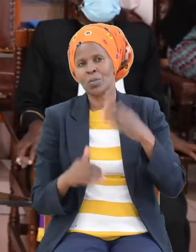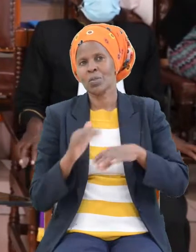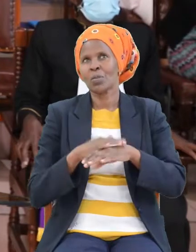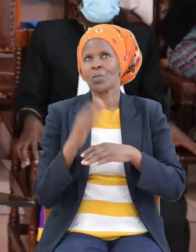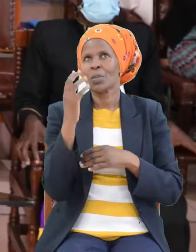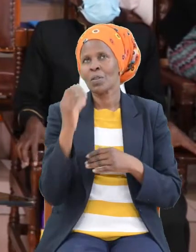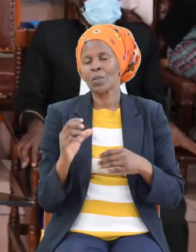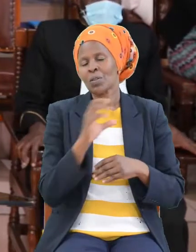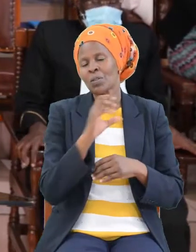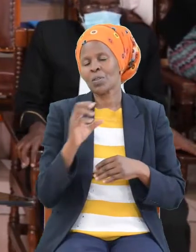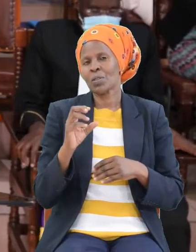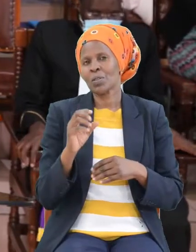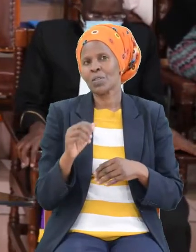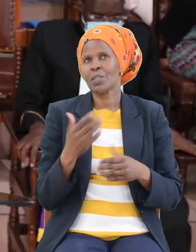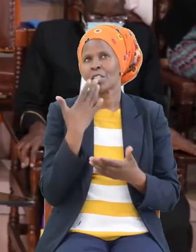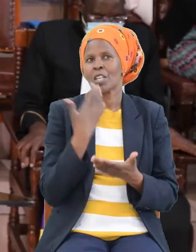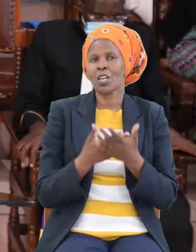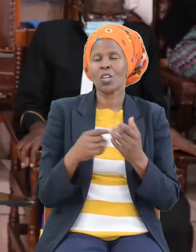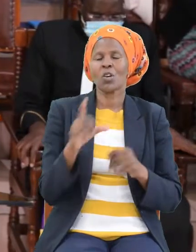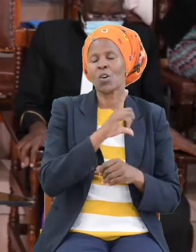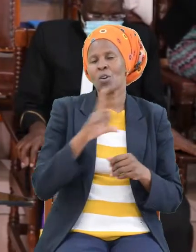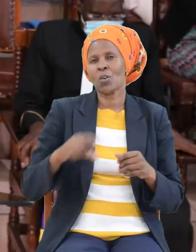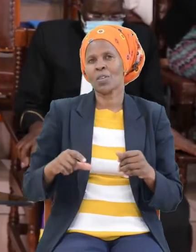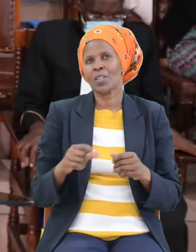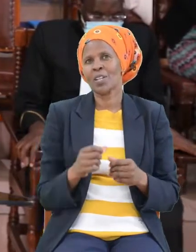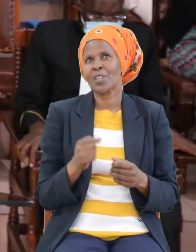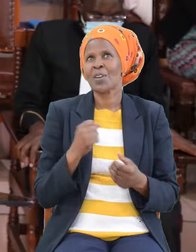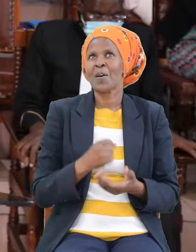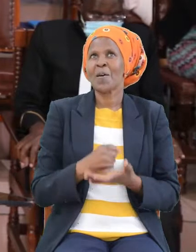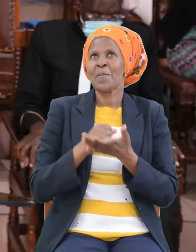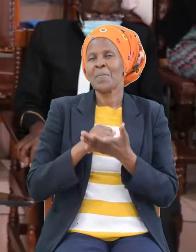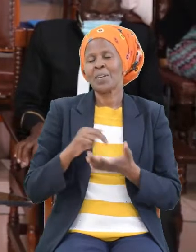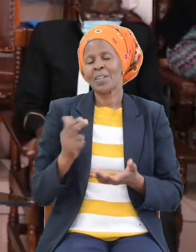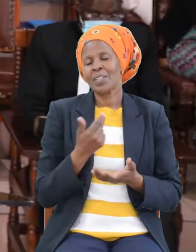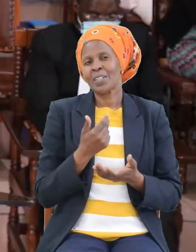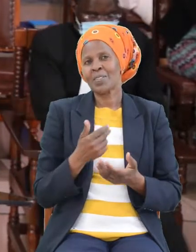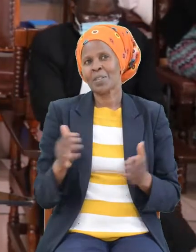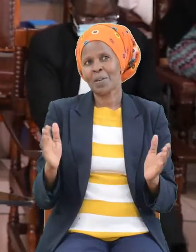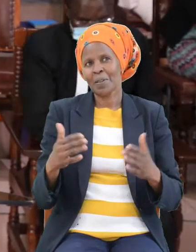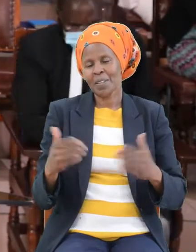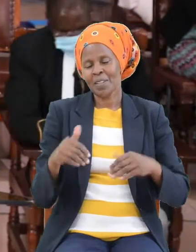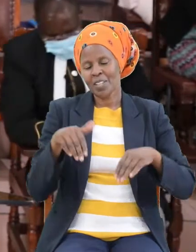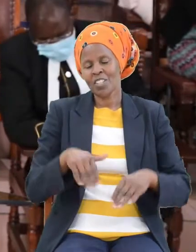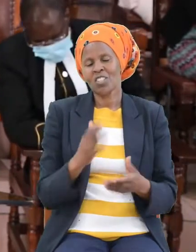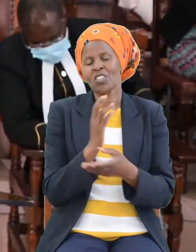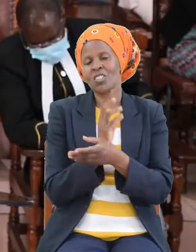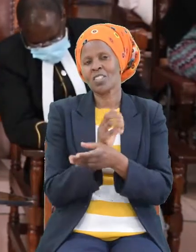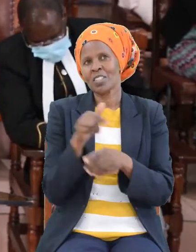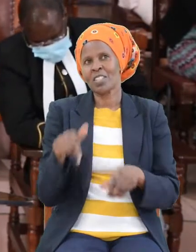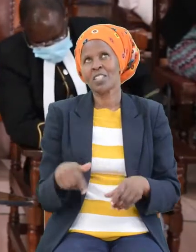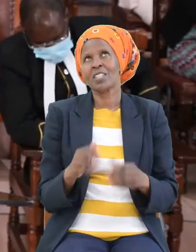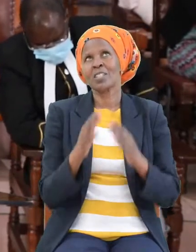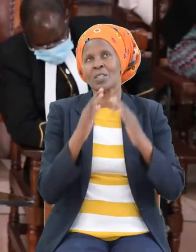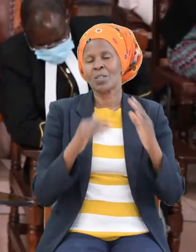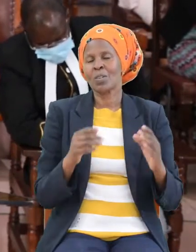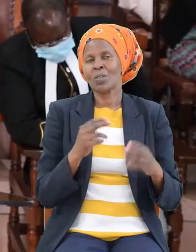Yesu. Ni asante Baba kwa kuwezesha kila mmoja wetu tumekuja hapa kanisani. Hii nyumba inaitanishwa